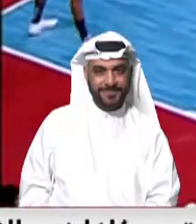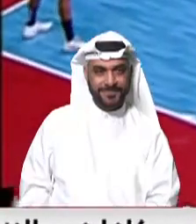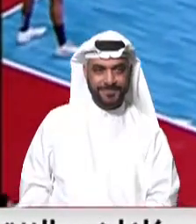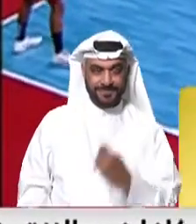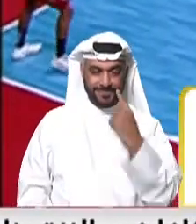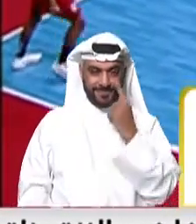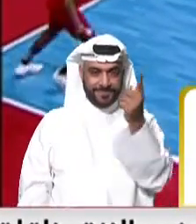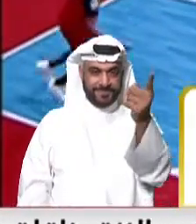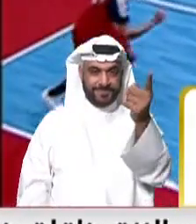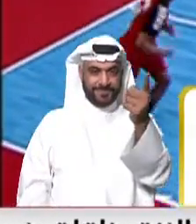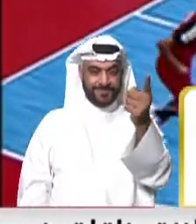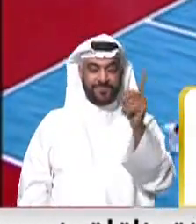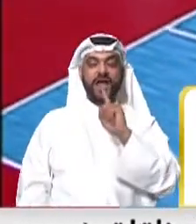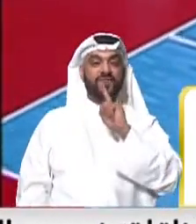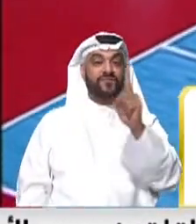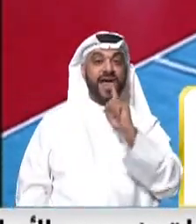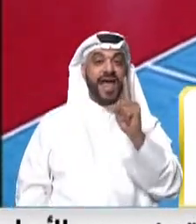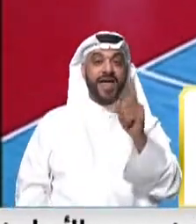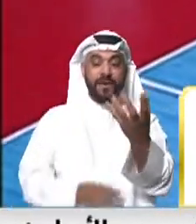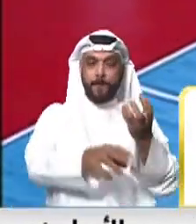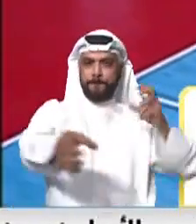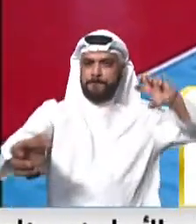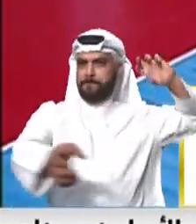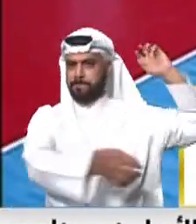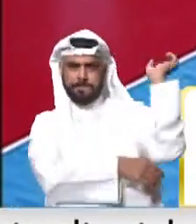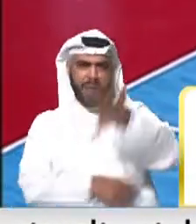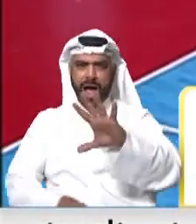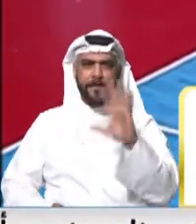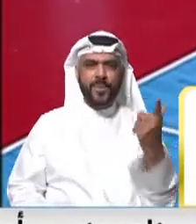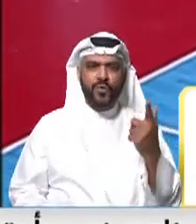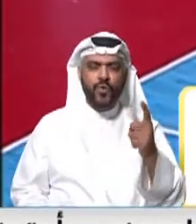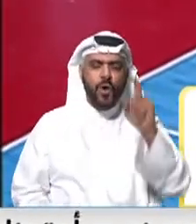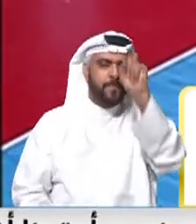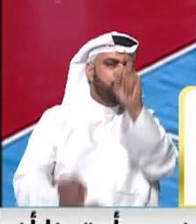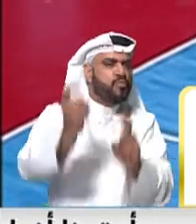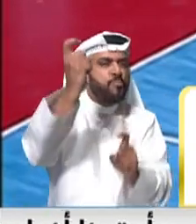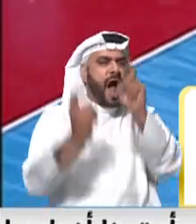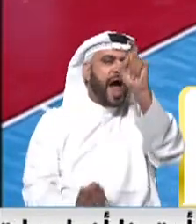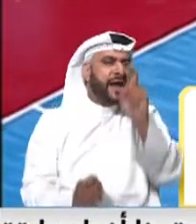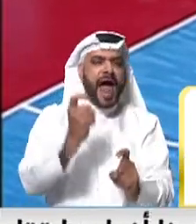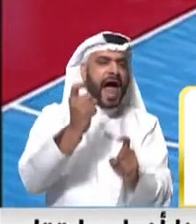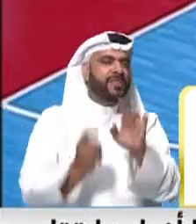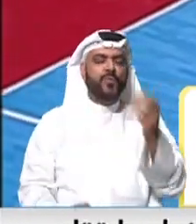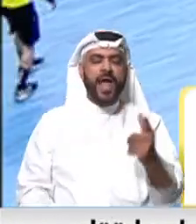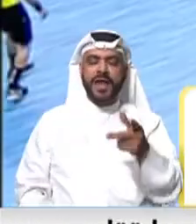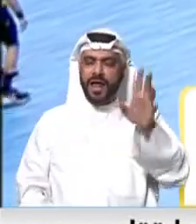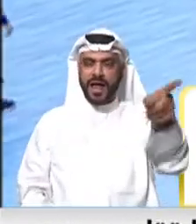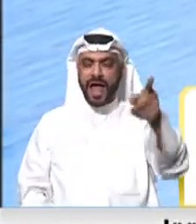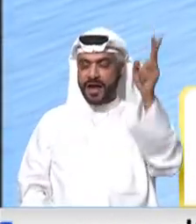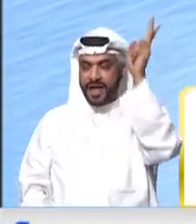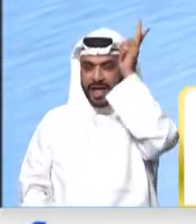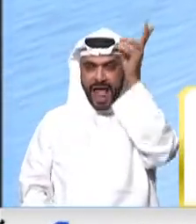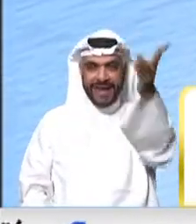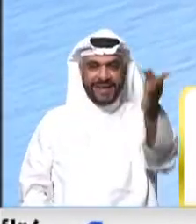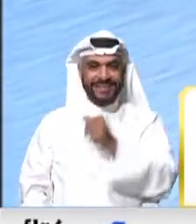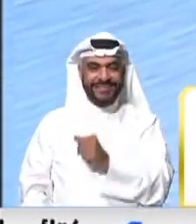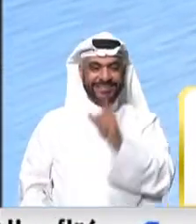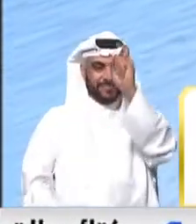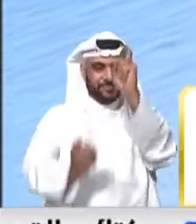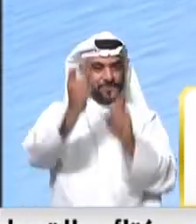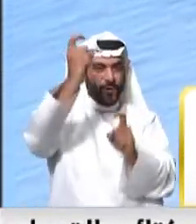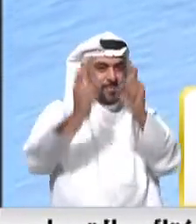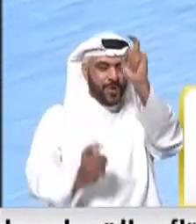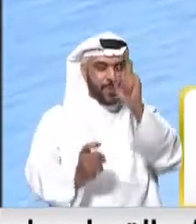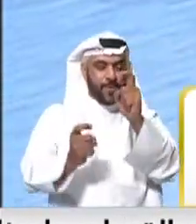تغلب فريق الفحاحيل على نظيره الجرين بنتيجه 31 هدفا مقابل 29 ضمن منافسات